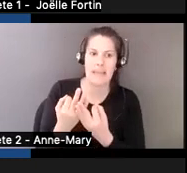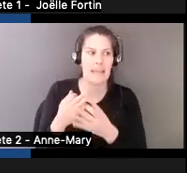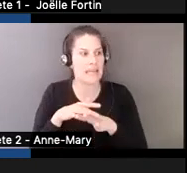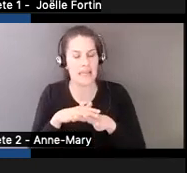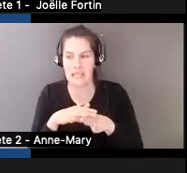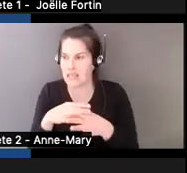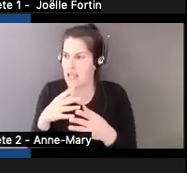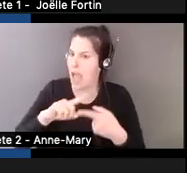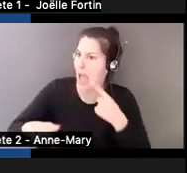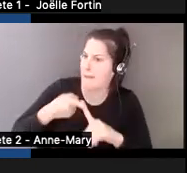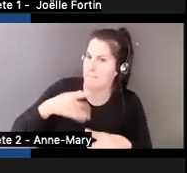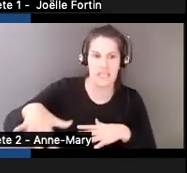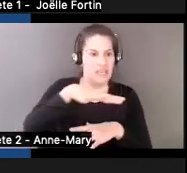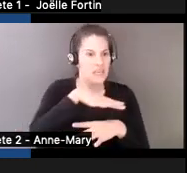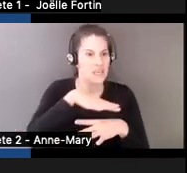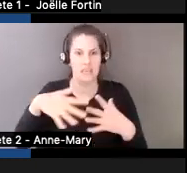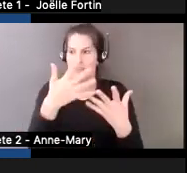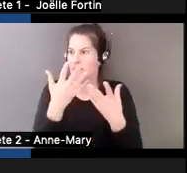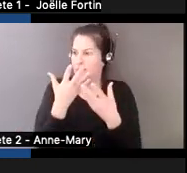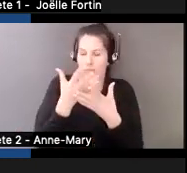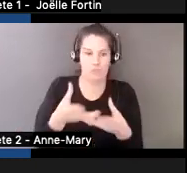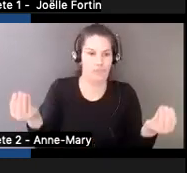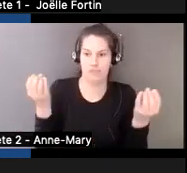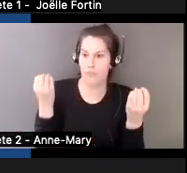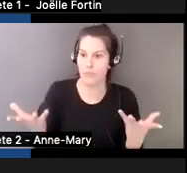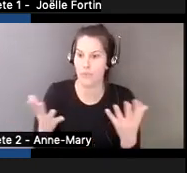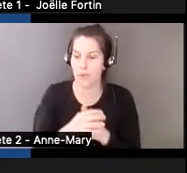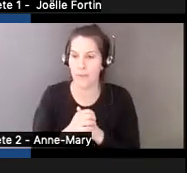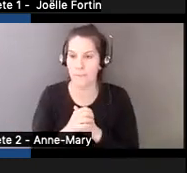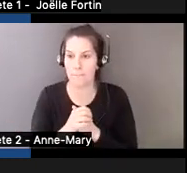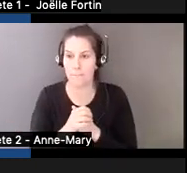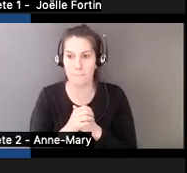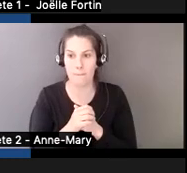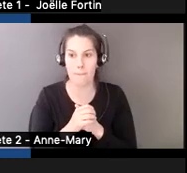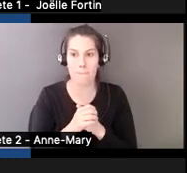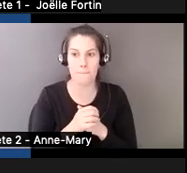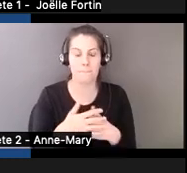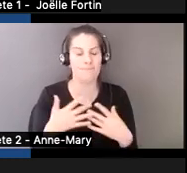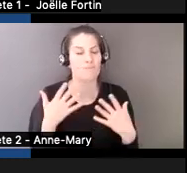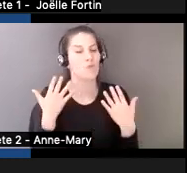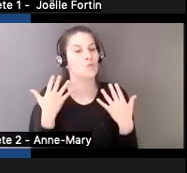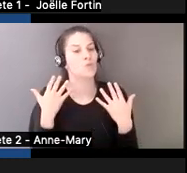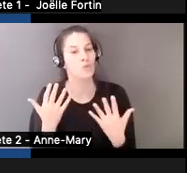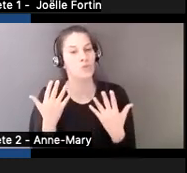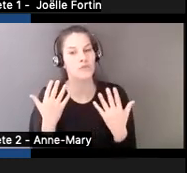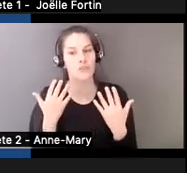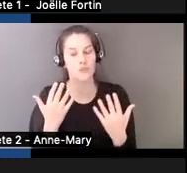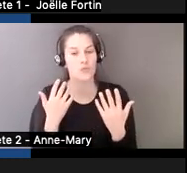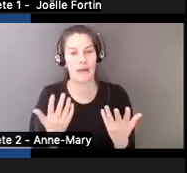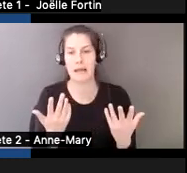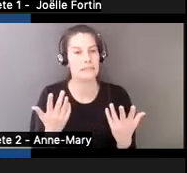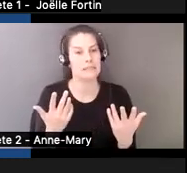d'amis. Très souvent, dans notre système, on n'arrête pas, on ne prend pas le temps de communiquer avec la